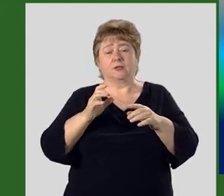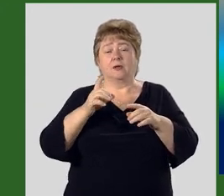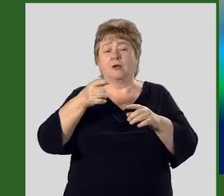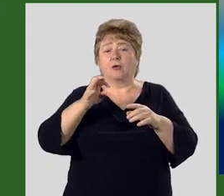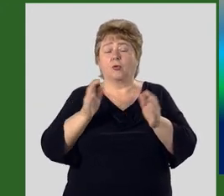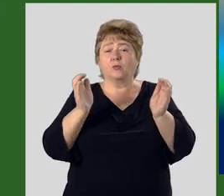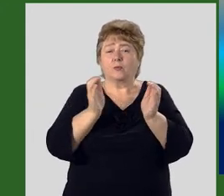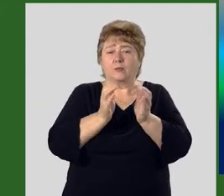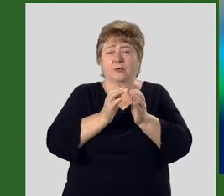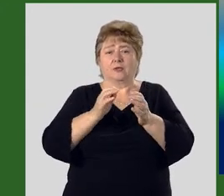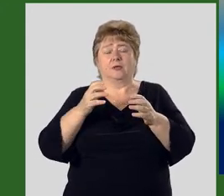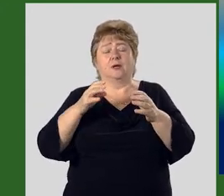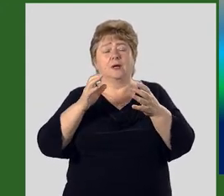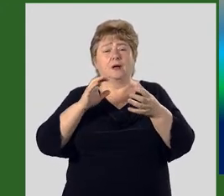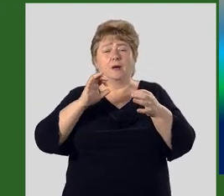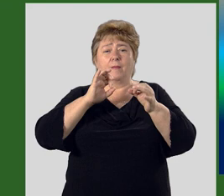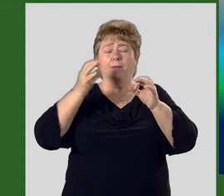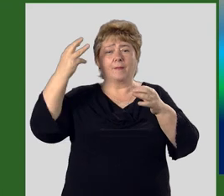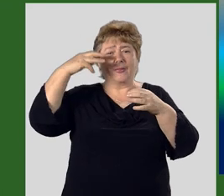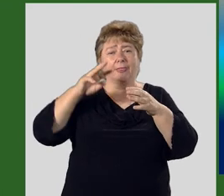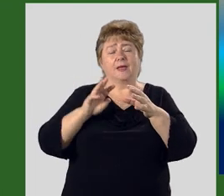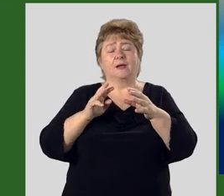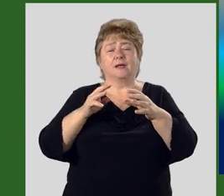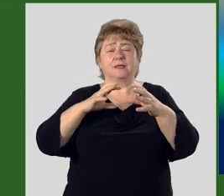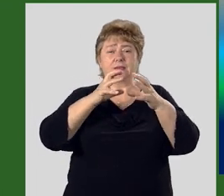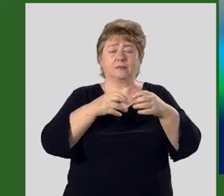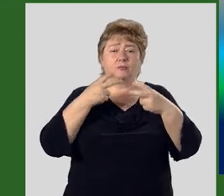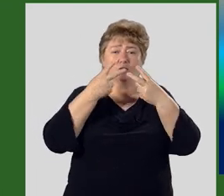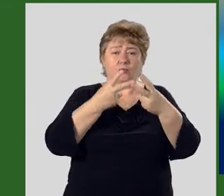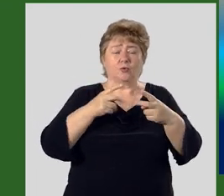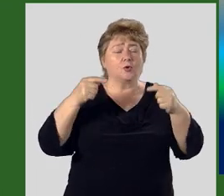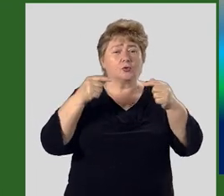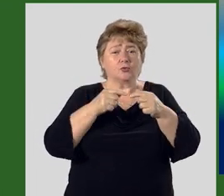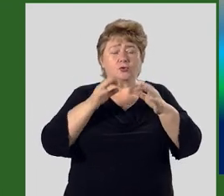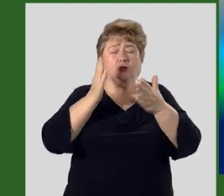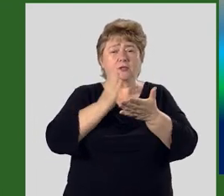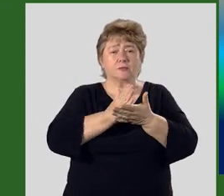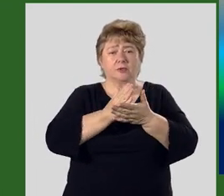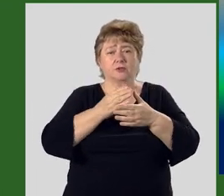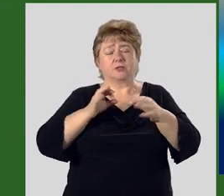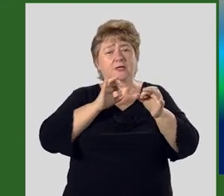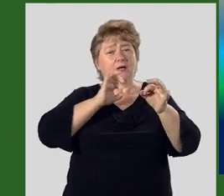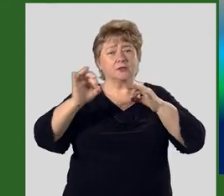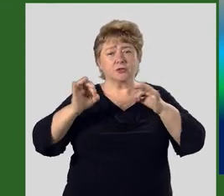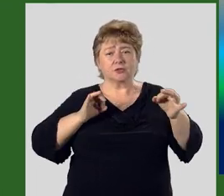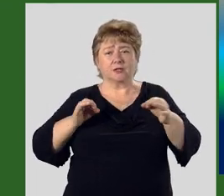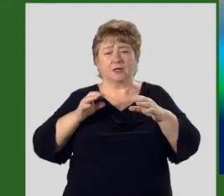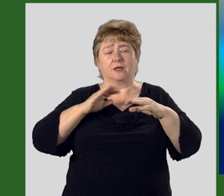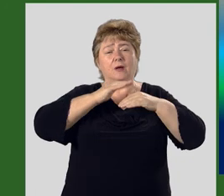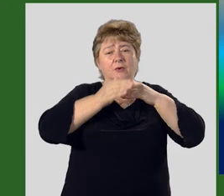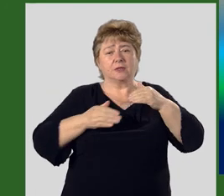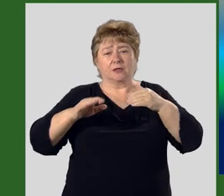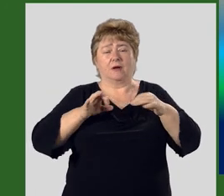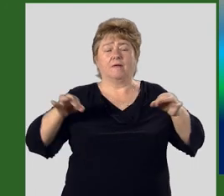– уменьшенная трехгранная модель Земли, на которой можно увидеть точное расположение и очертания